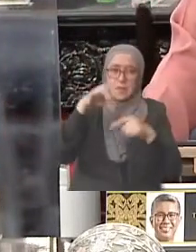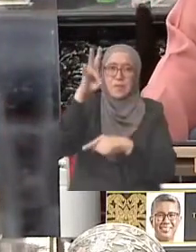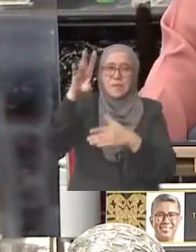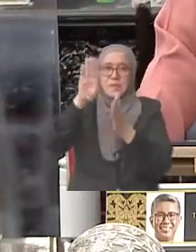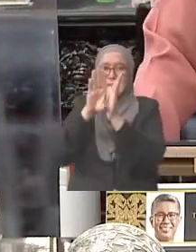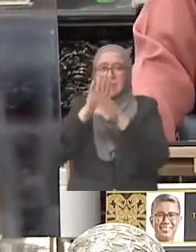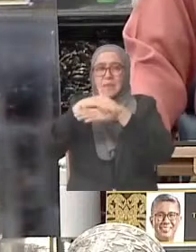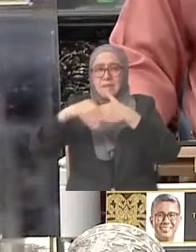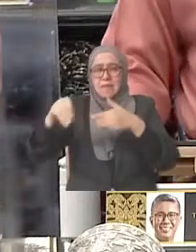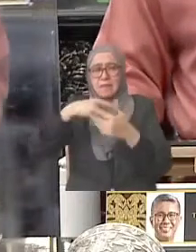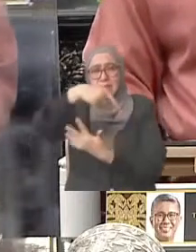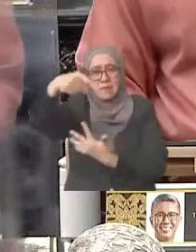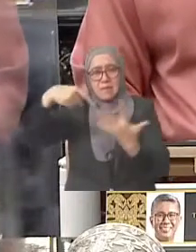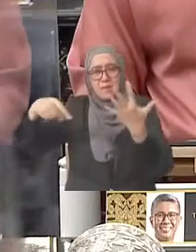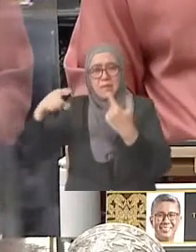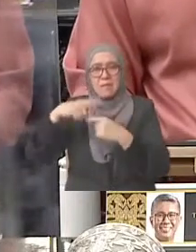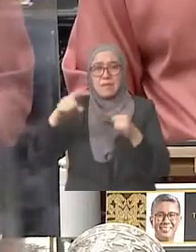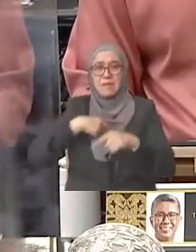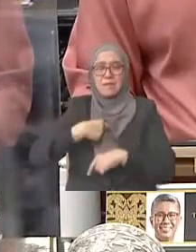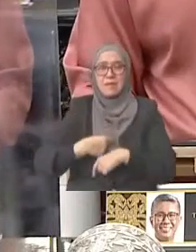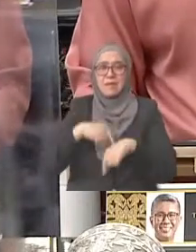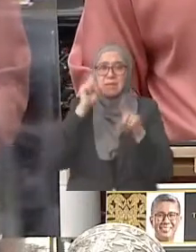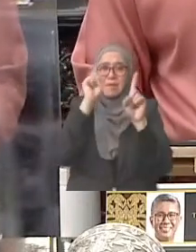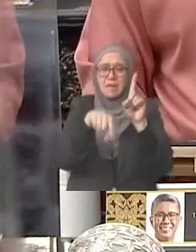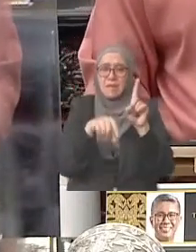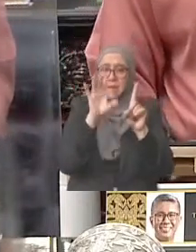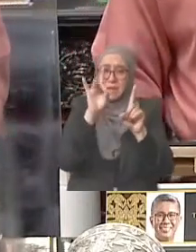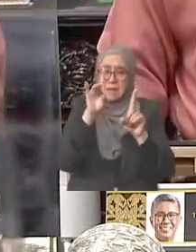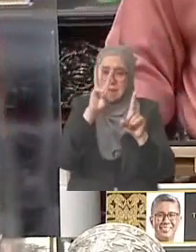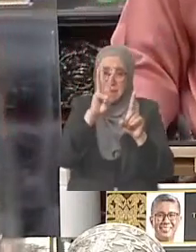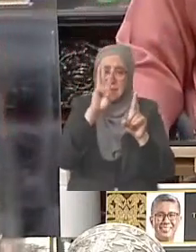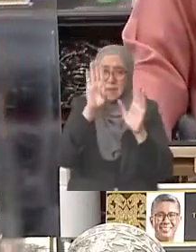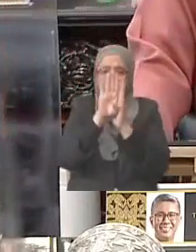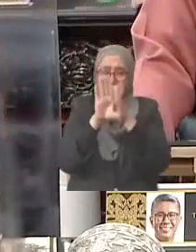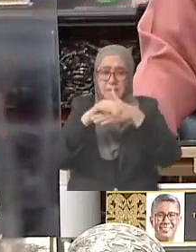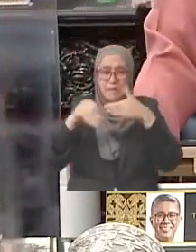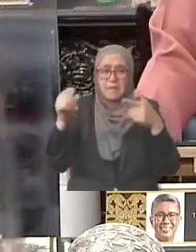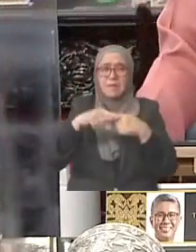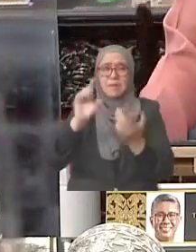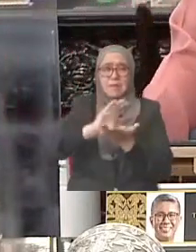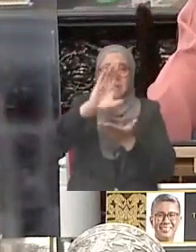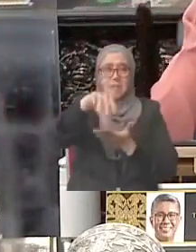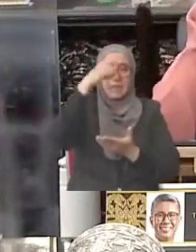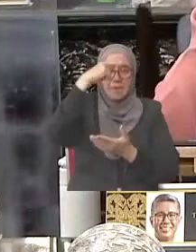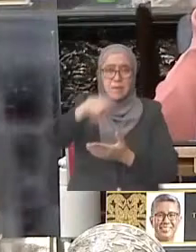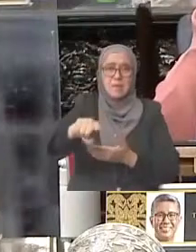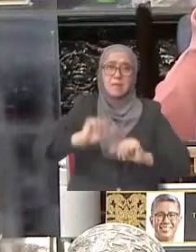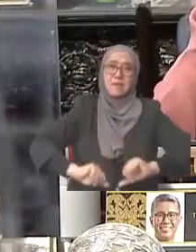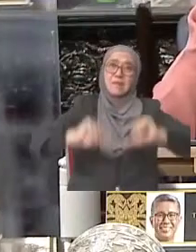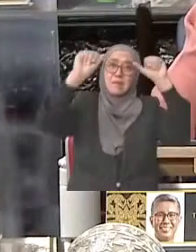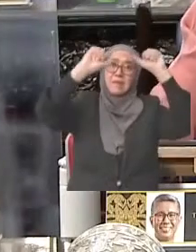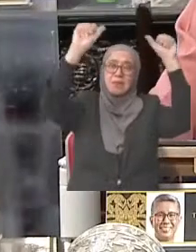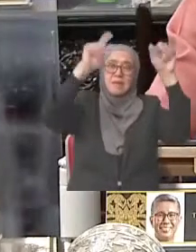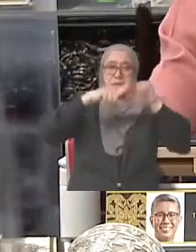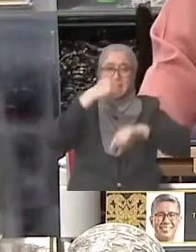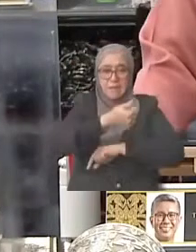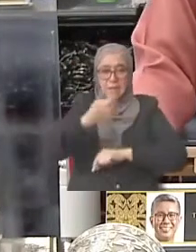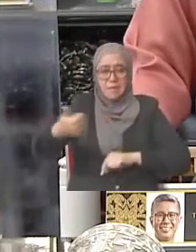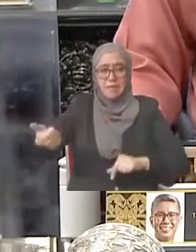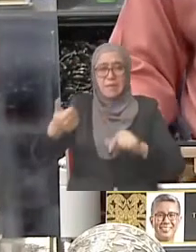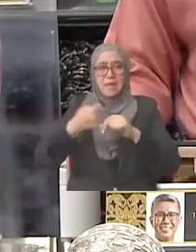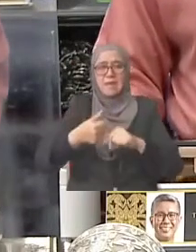sejumlah 1965 Ringgit diperuntukkan untuk mempertingkatkan kesiagaan STT utama angkatan